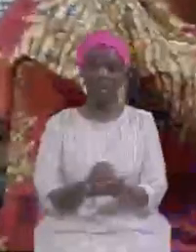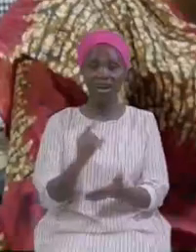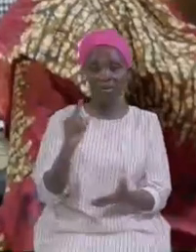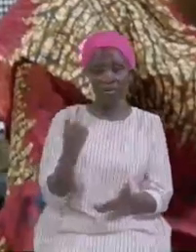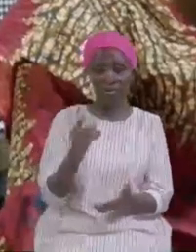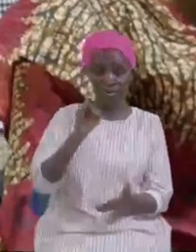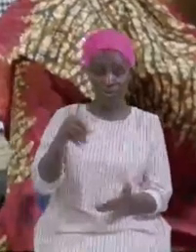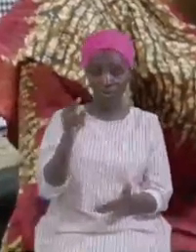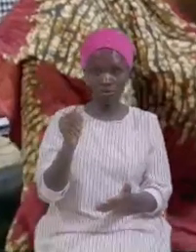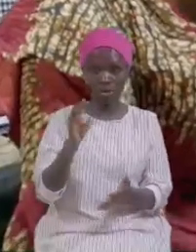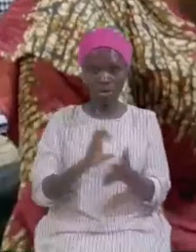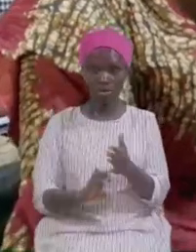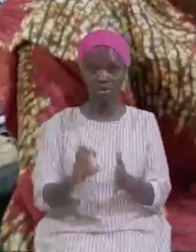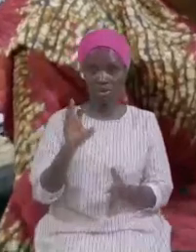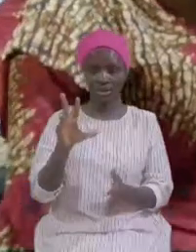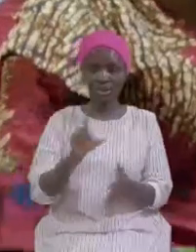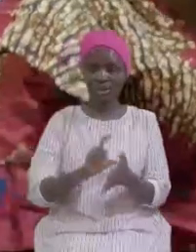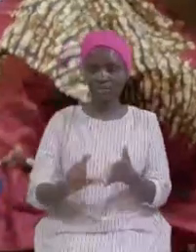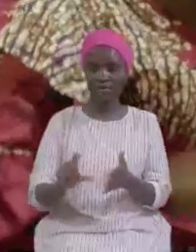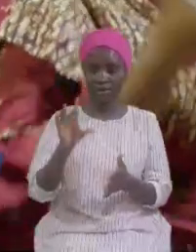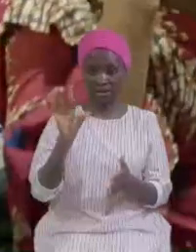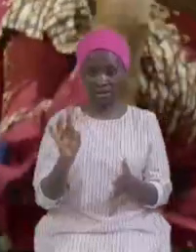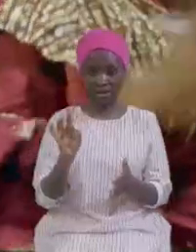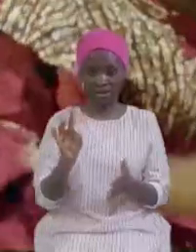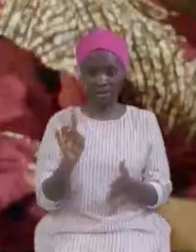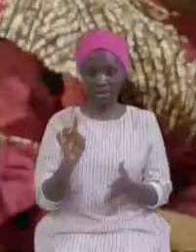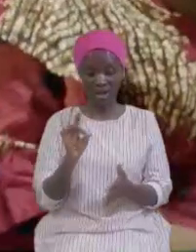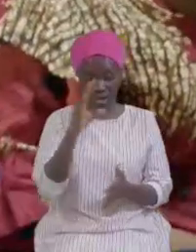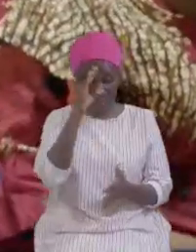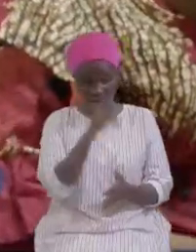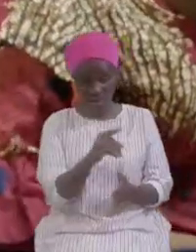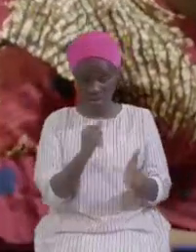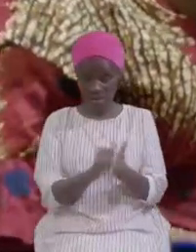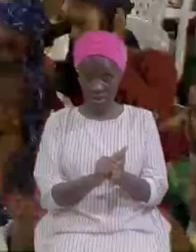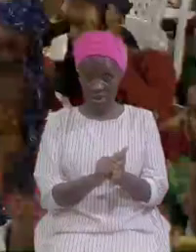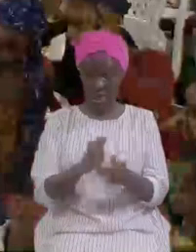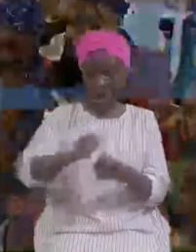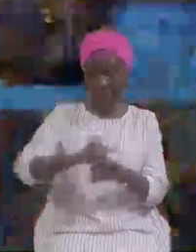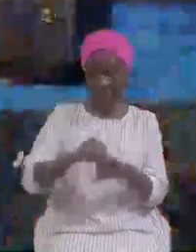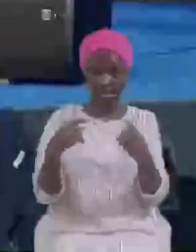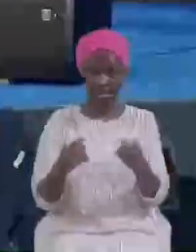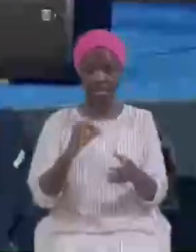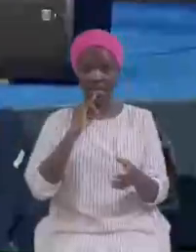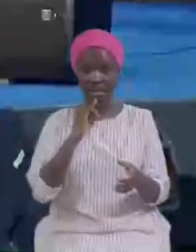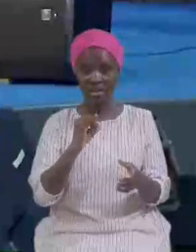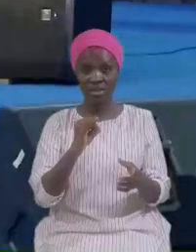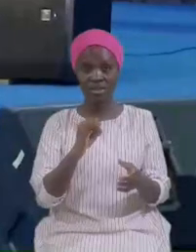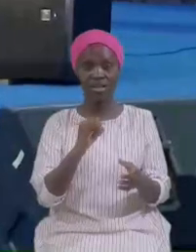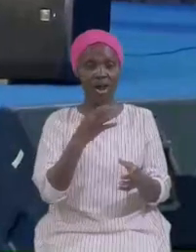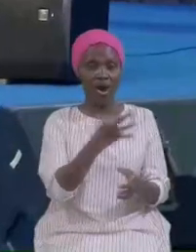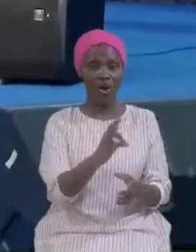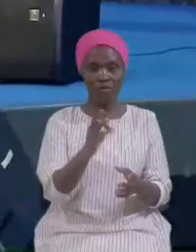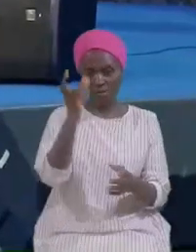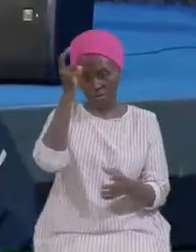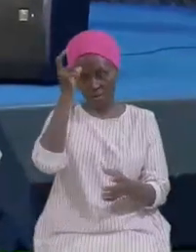verset 8. Celui qui pratique le péché est du diable, car le diable pêche dès le